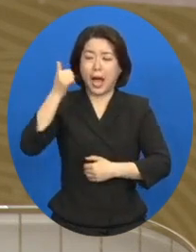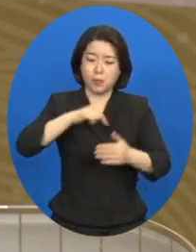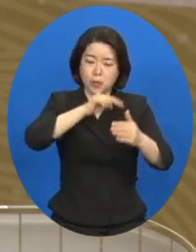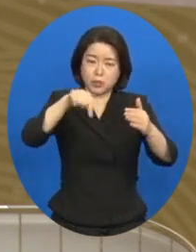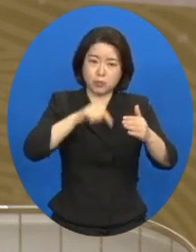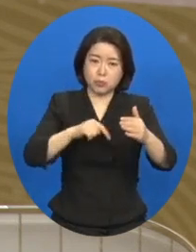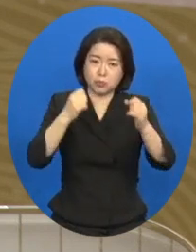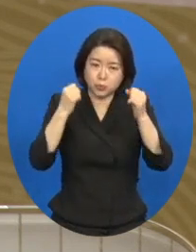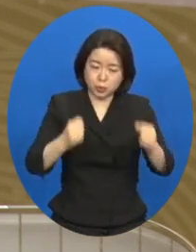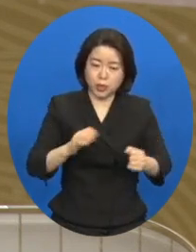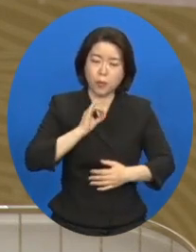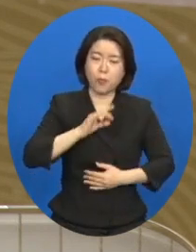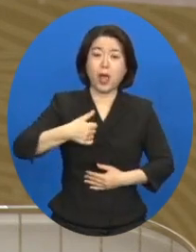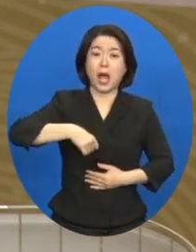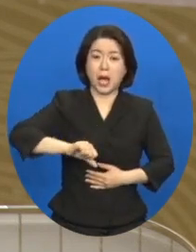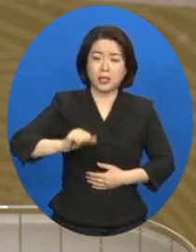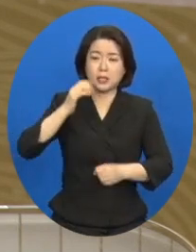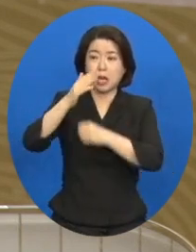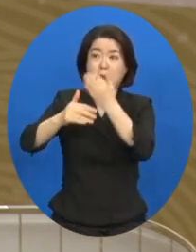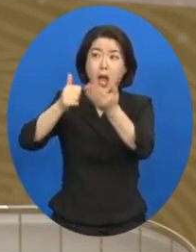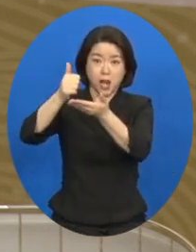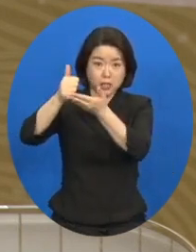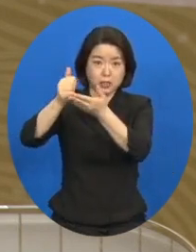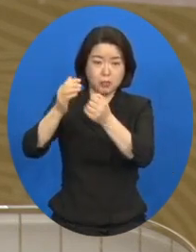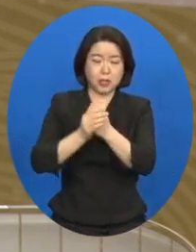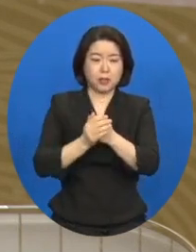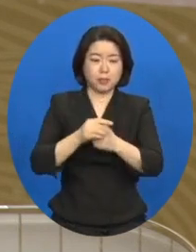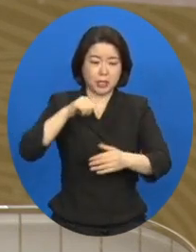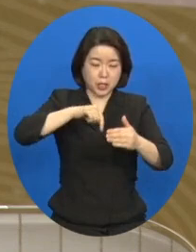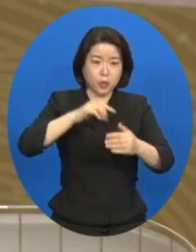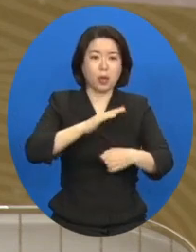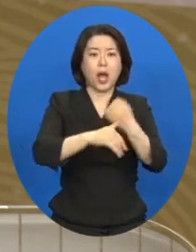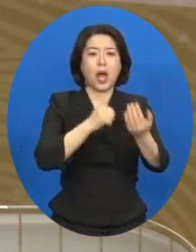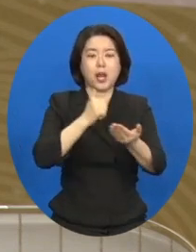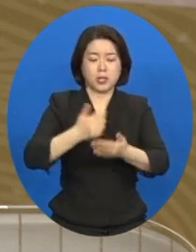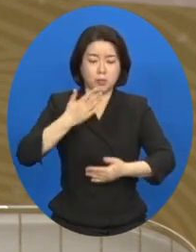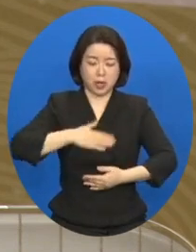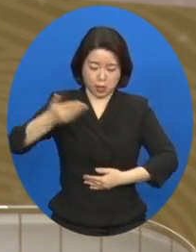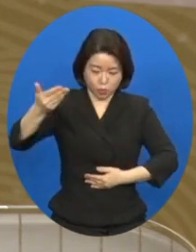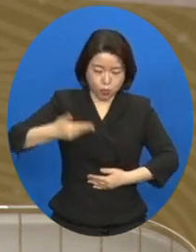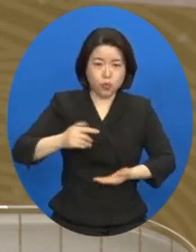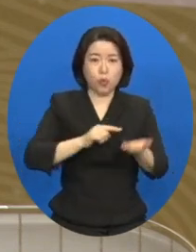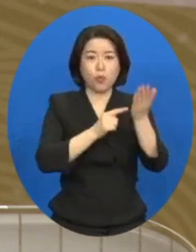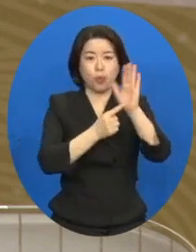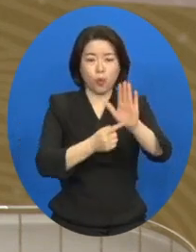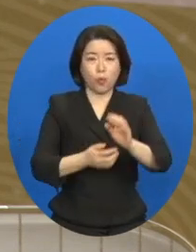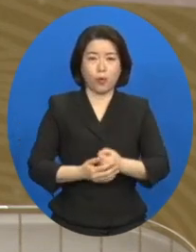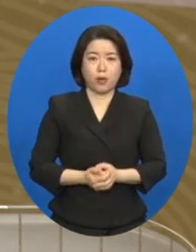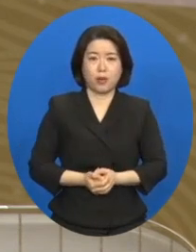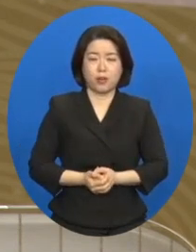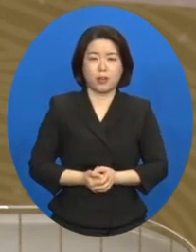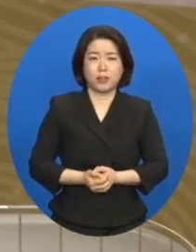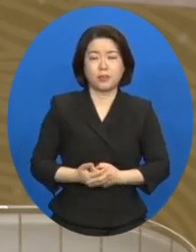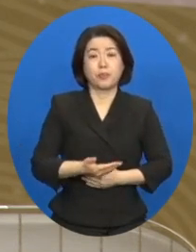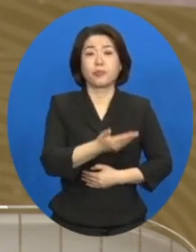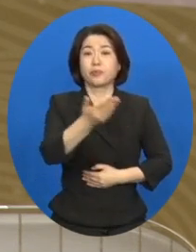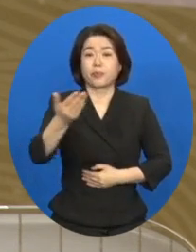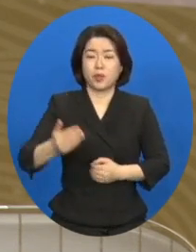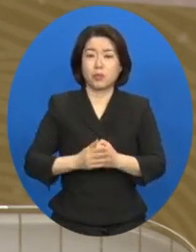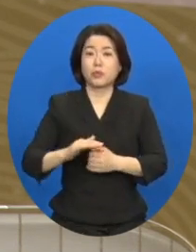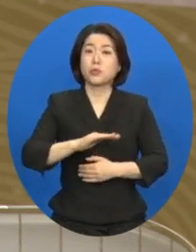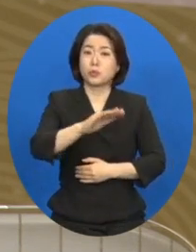계신 외아들이신 하나님께서 하나님을 알려주셨다. 여러분,